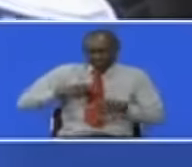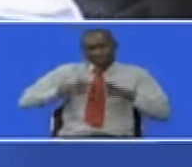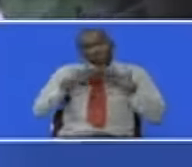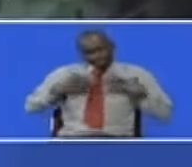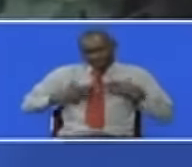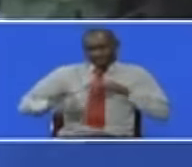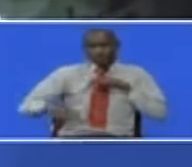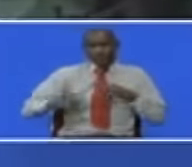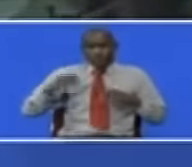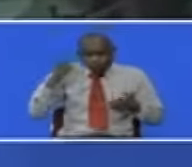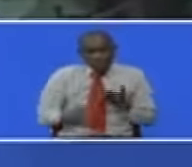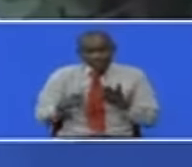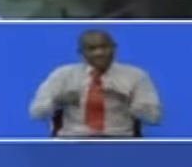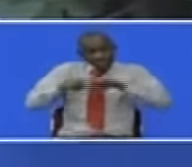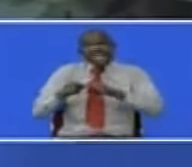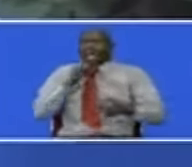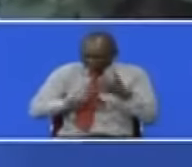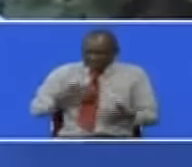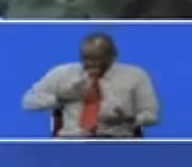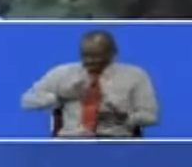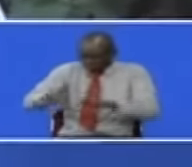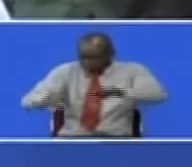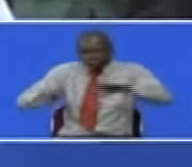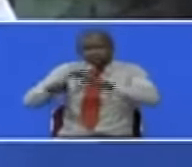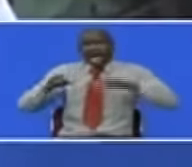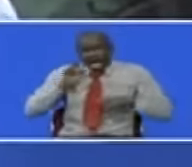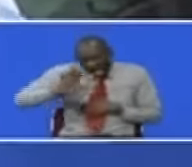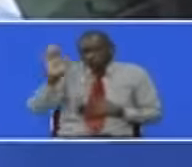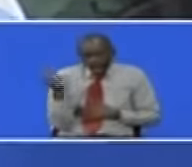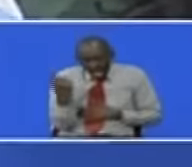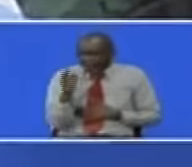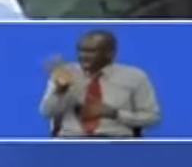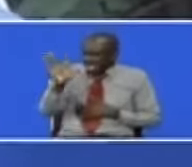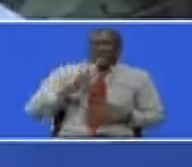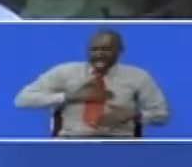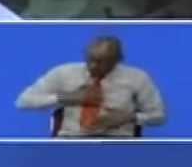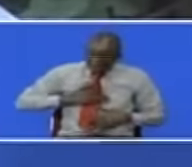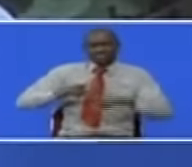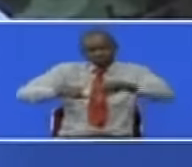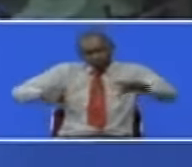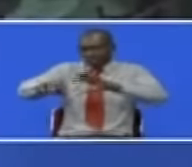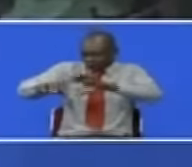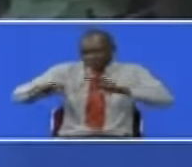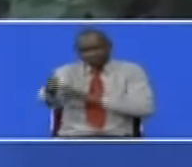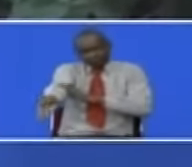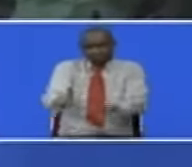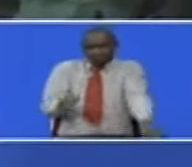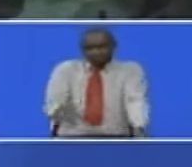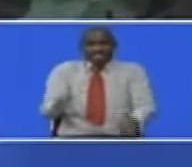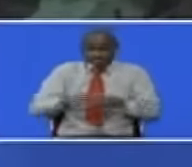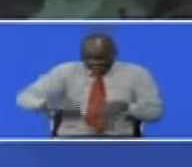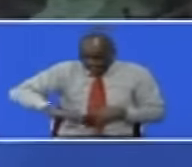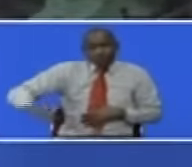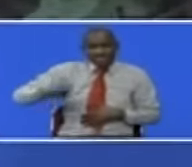mzee." "Ati nini?" Nikamwambia, "Huyu ni bwana yetu. Huyu si wako peke yake. Ni bwana yetu, tengeneza yeye." Mama kufuruta